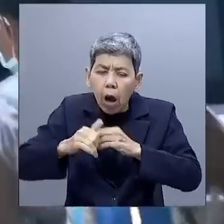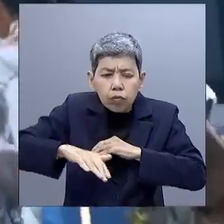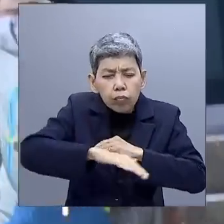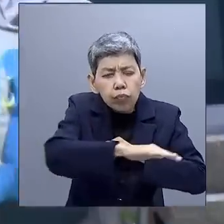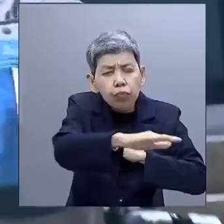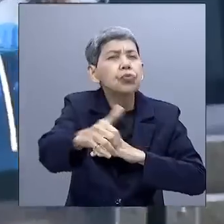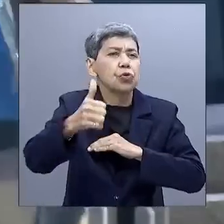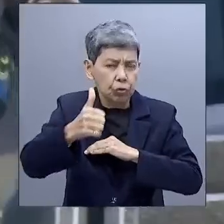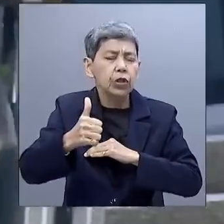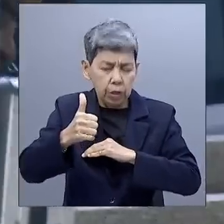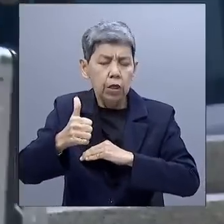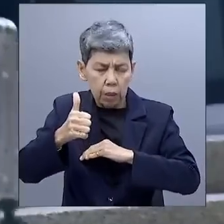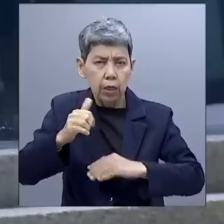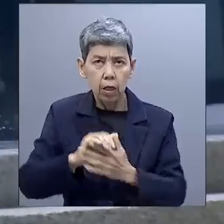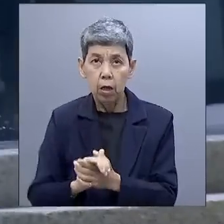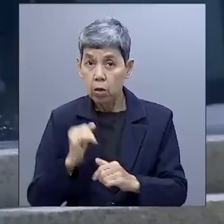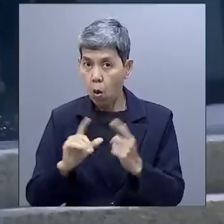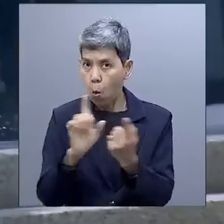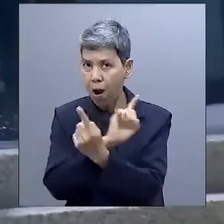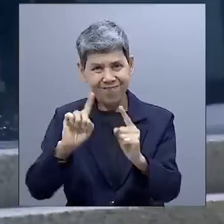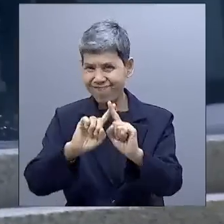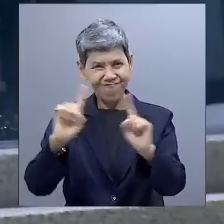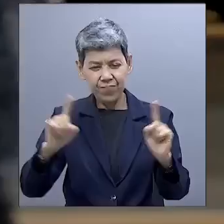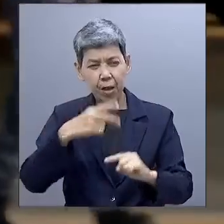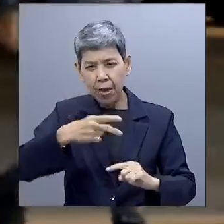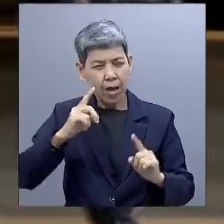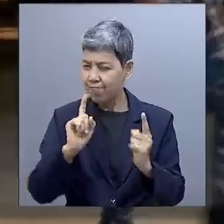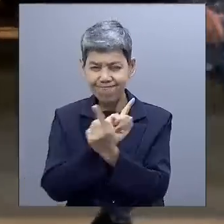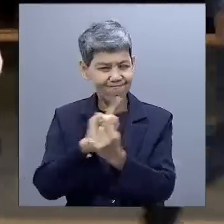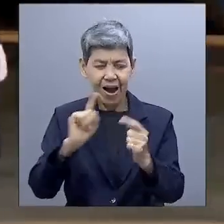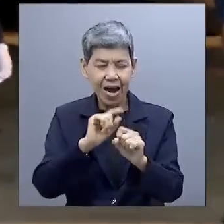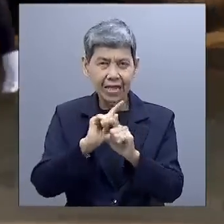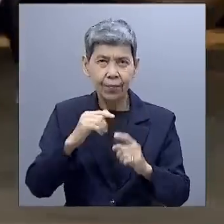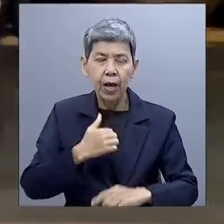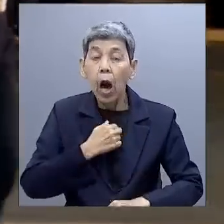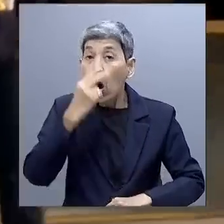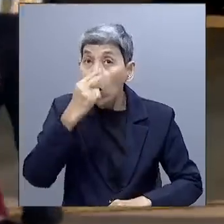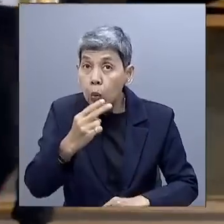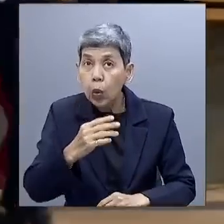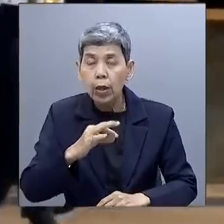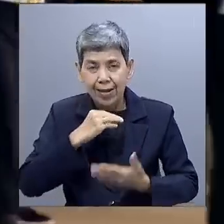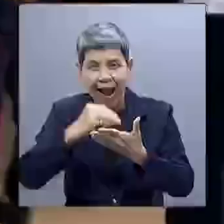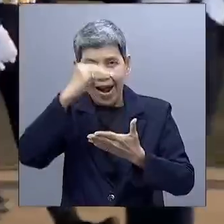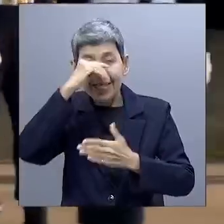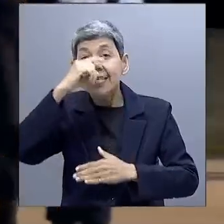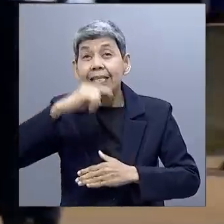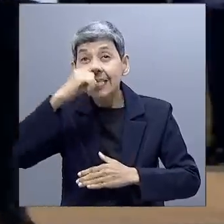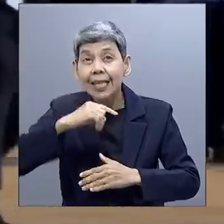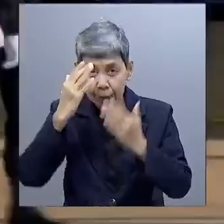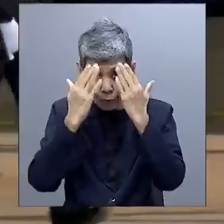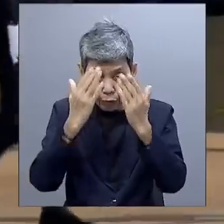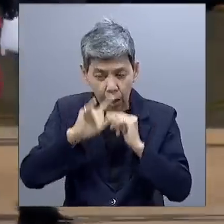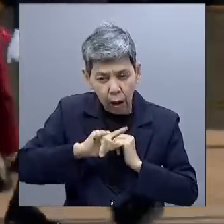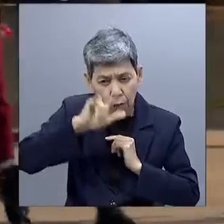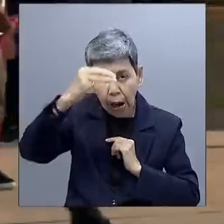สะดวกสบายเหมือนเมืองไทยเพราะว่าต่างวัฒนธรรมต่างภาษากันมากกว่าแต่สิ่งที่ทำให้นักเรียนไทยอยากไปเรียนที่